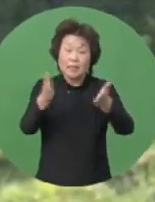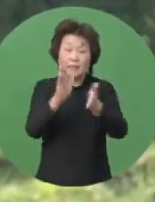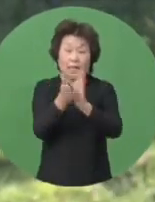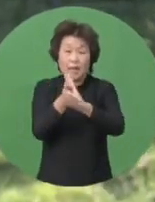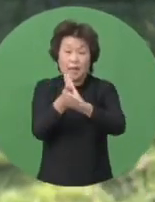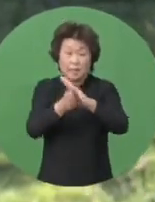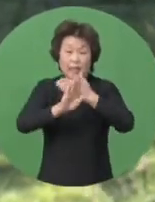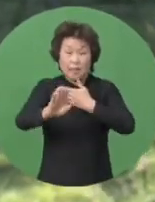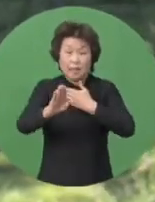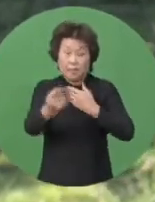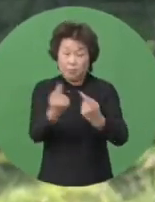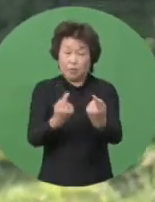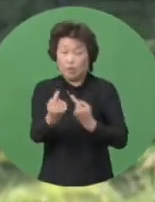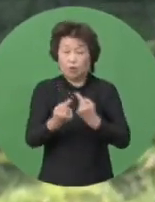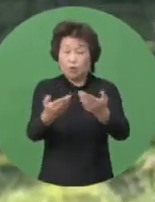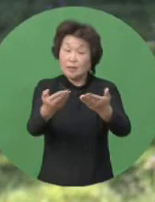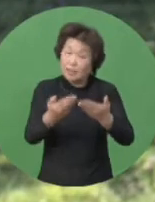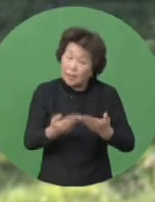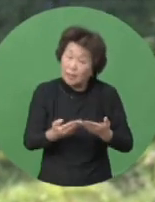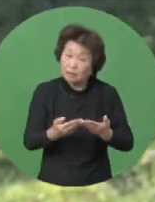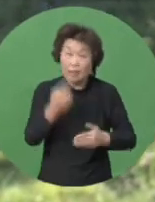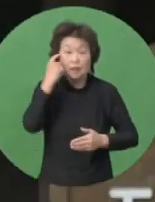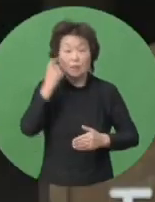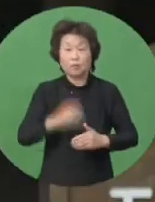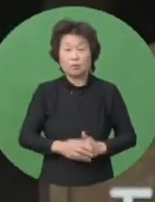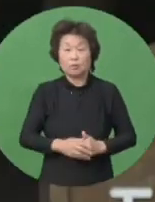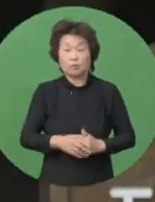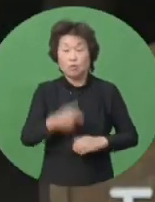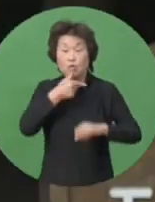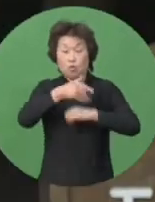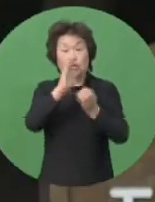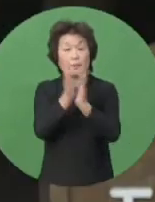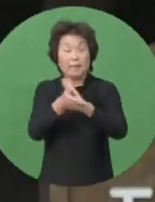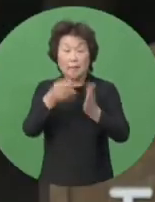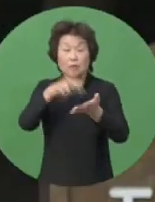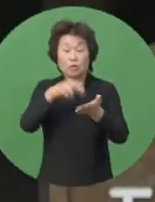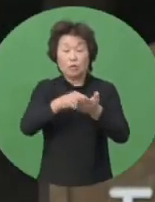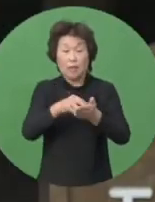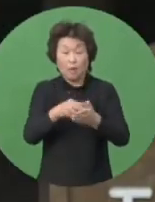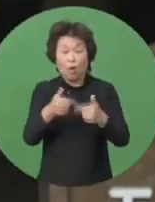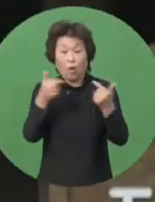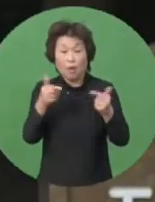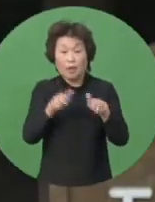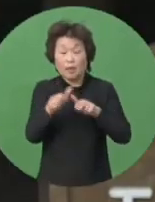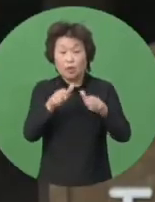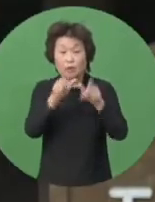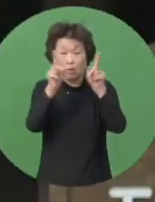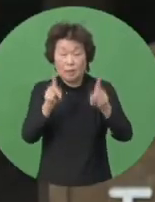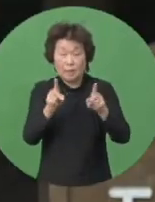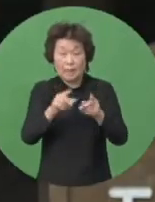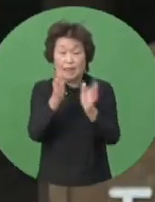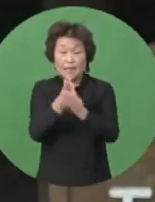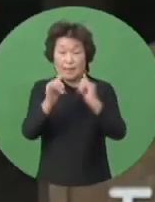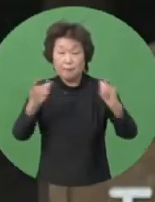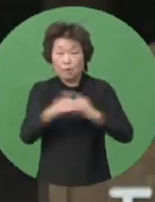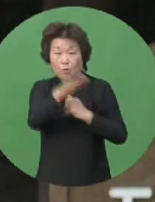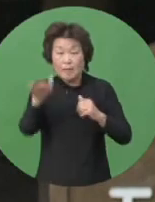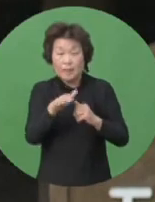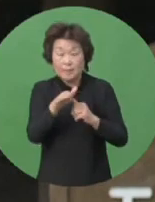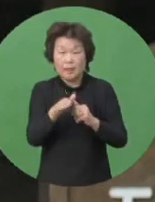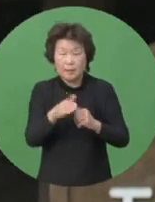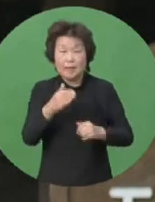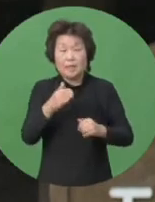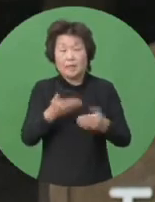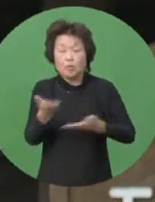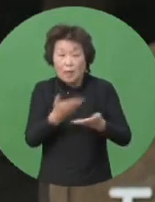からもどんどんね、来ていただけるかなと。 徳島県にとっての大きな行政の課題、これを直接県民の皆さんに触れていただ